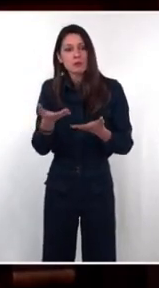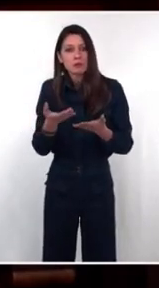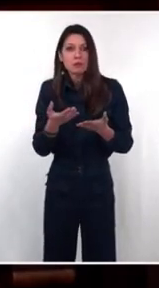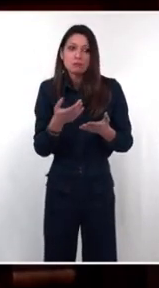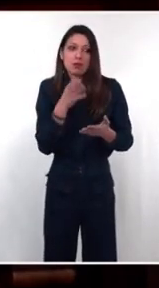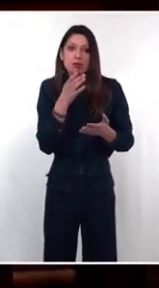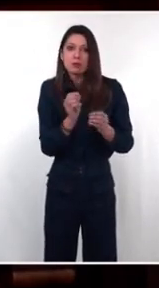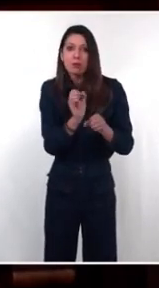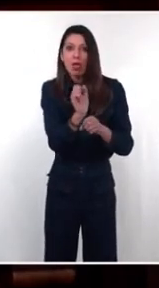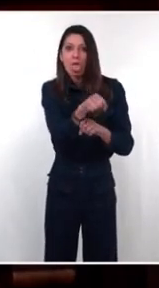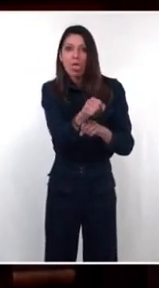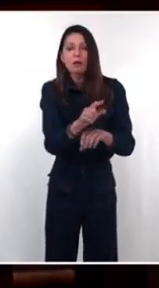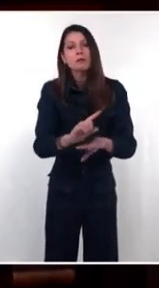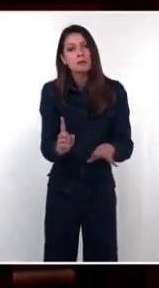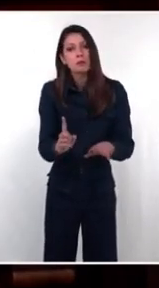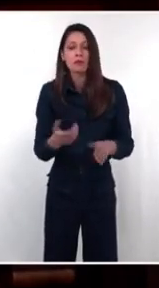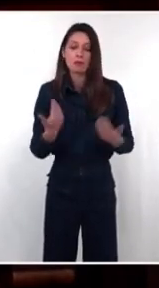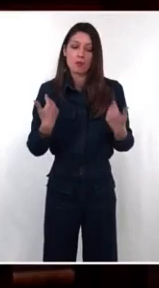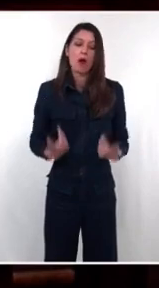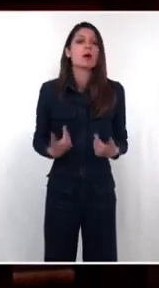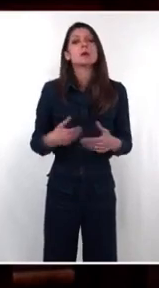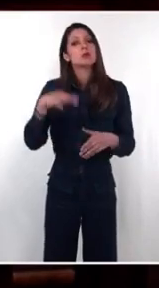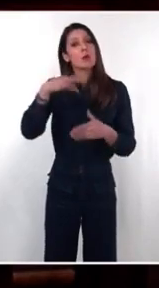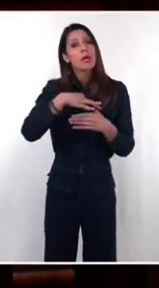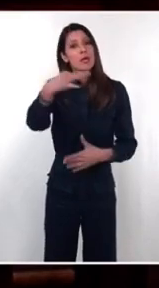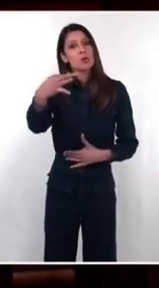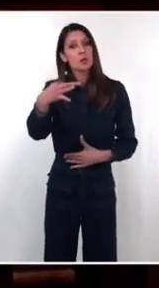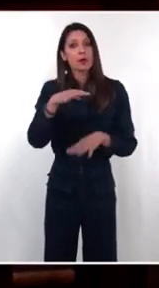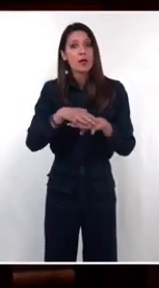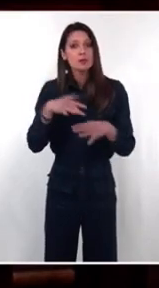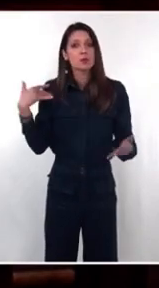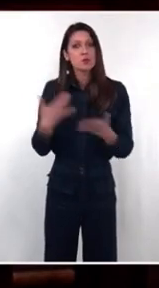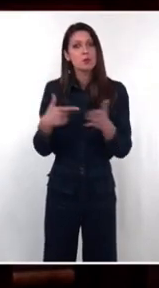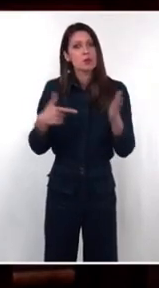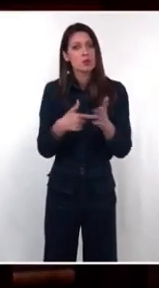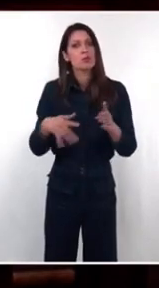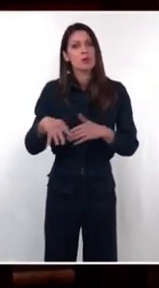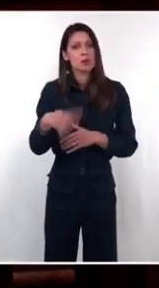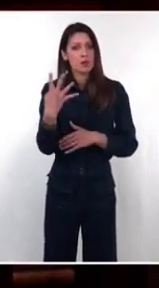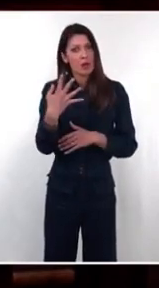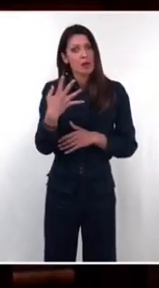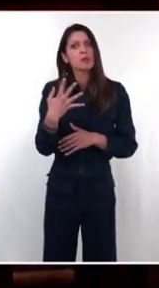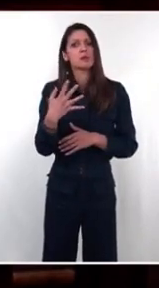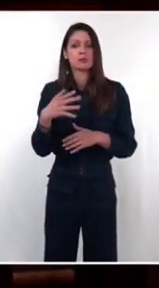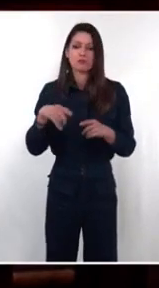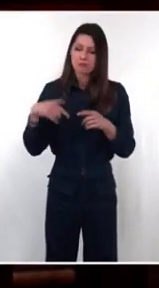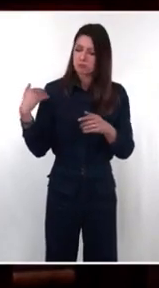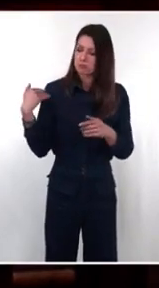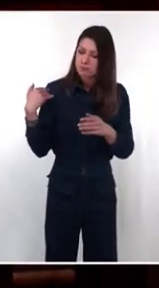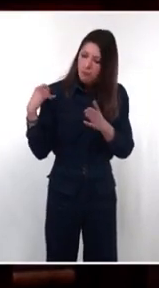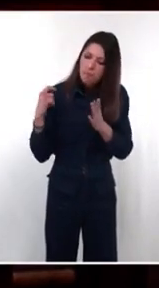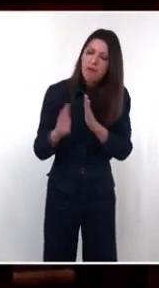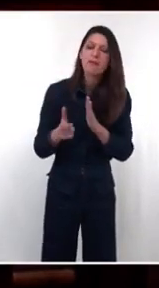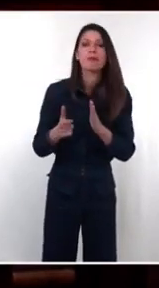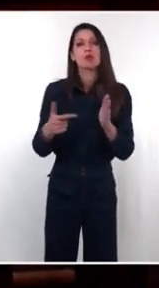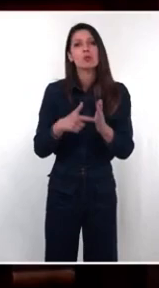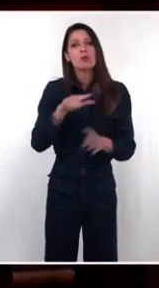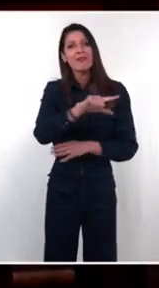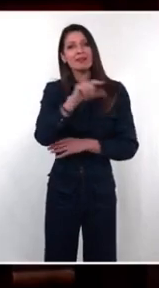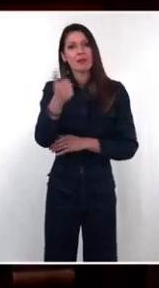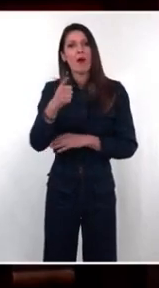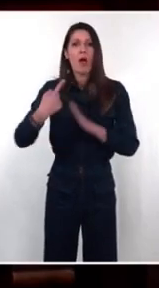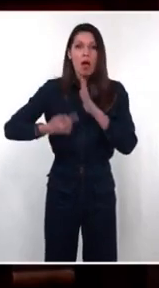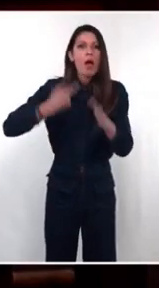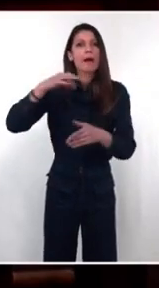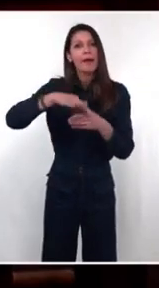aussi me positionner en tant qu'élu de ce quartier depuis 2015, réélu en 2021, et je pense être la